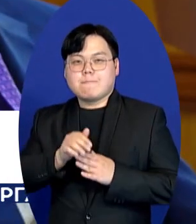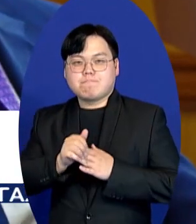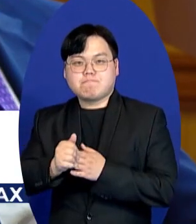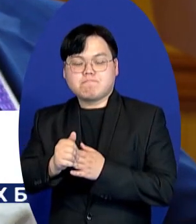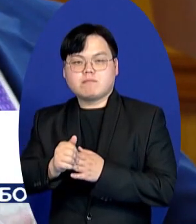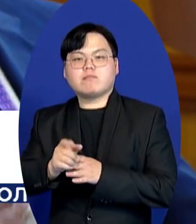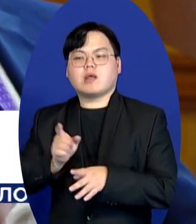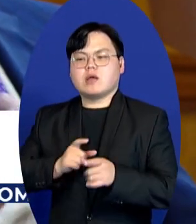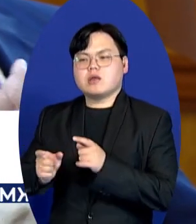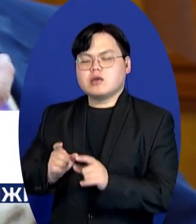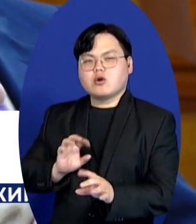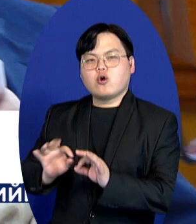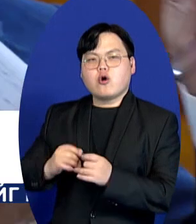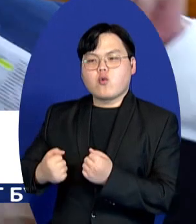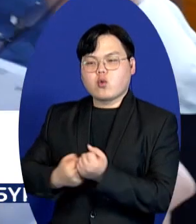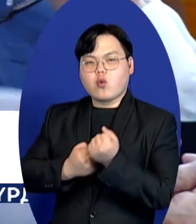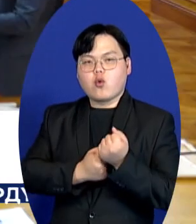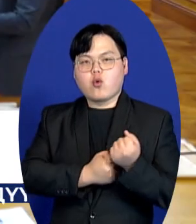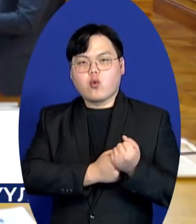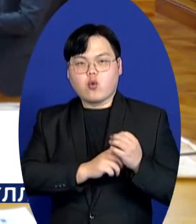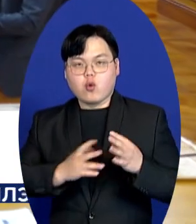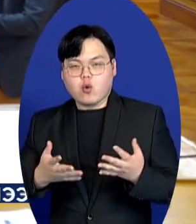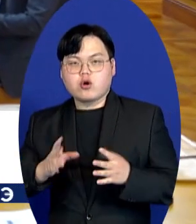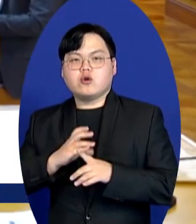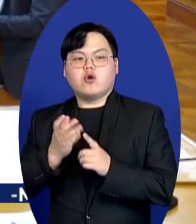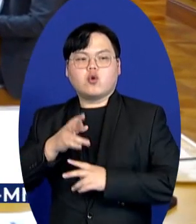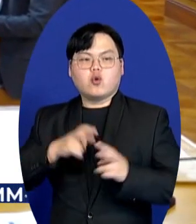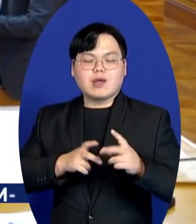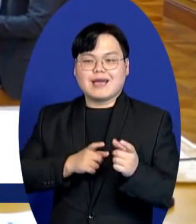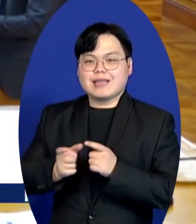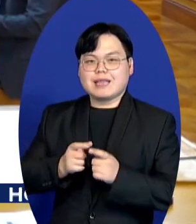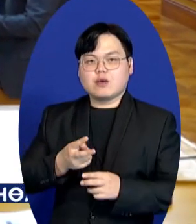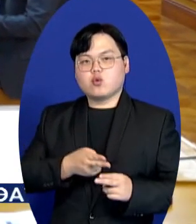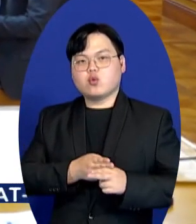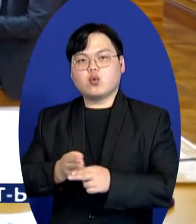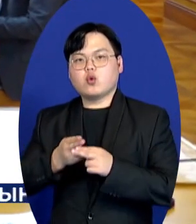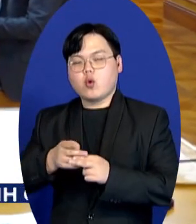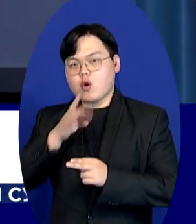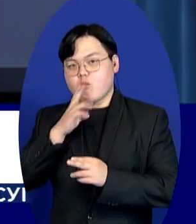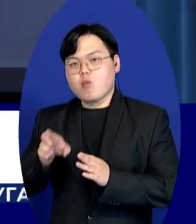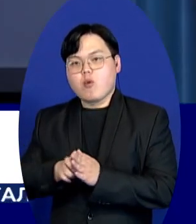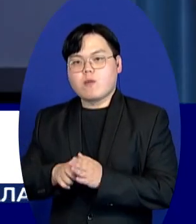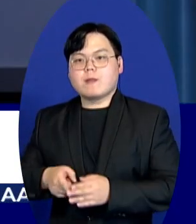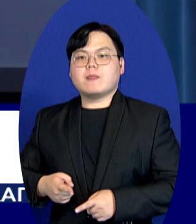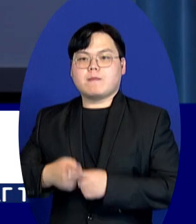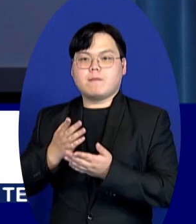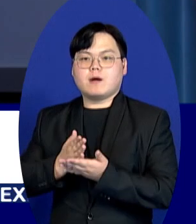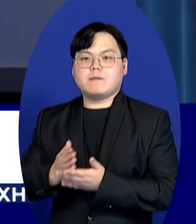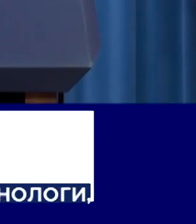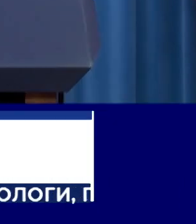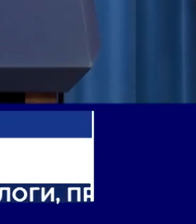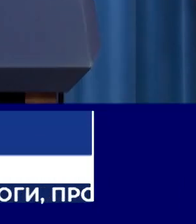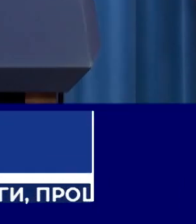баталснаар эдийн засгаа олон тулгууртай болгох, соёлын үйлдвэрлэлийг эдийн засгийн эргэлтэнд оруулах боломж нэмэгдэж байна. Бидний өв соёл дээр